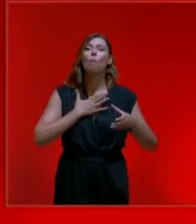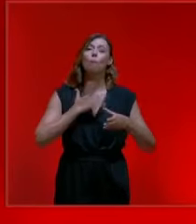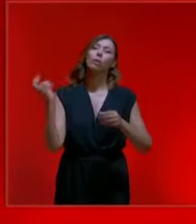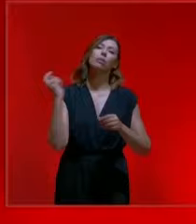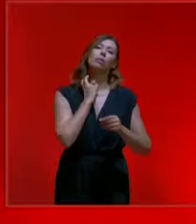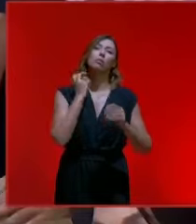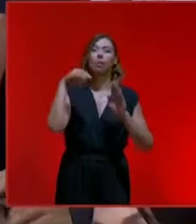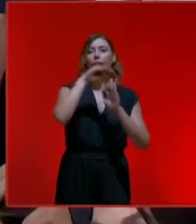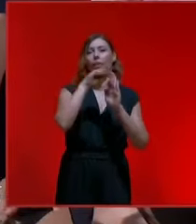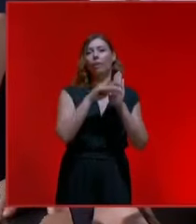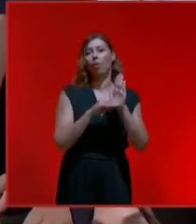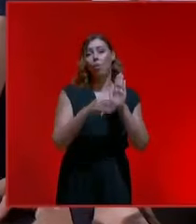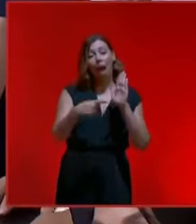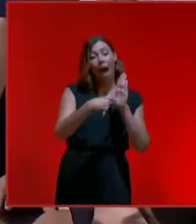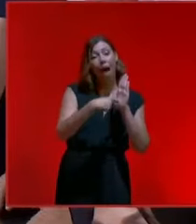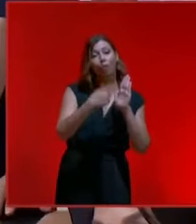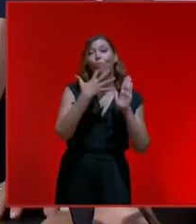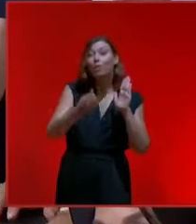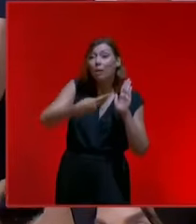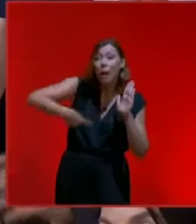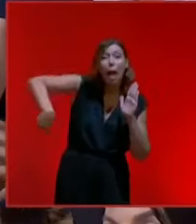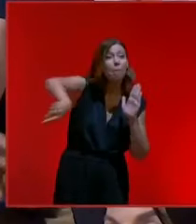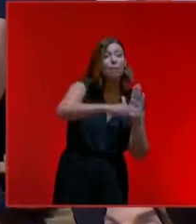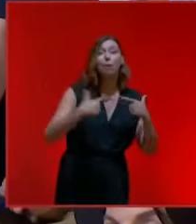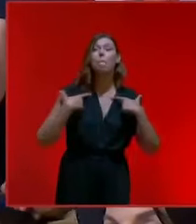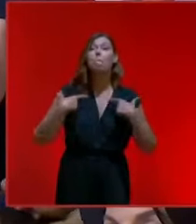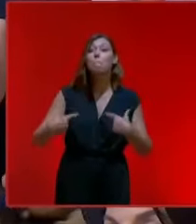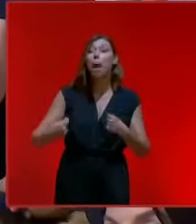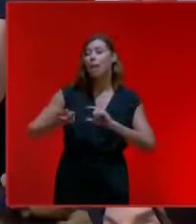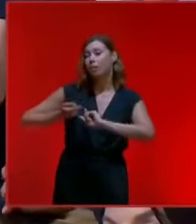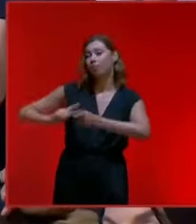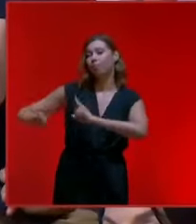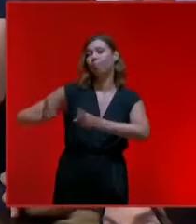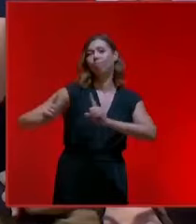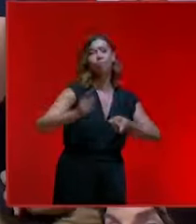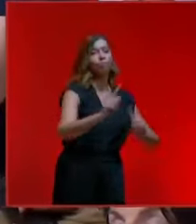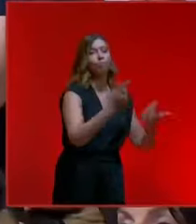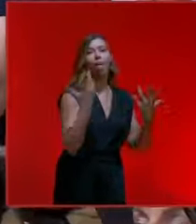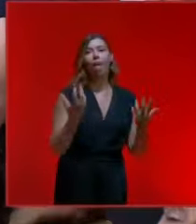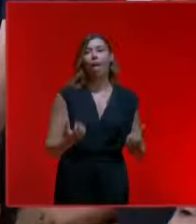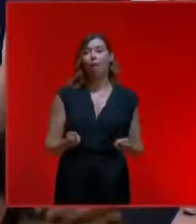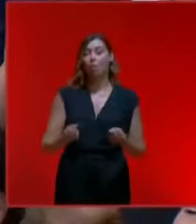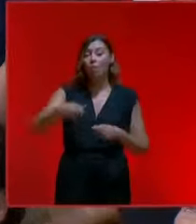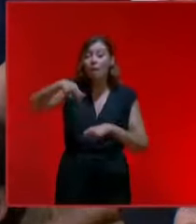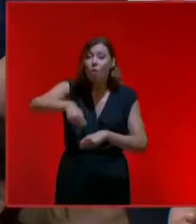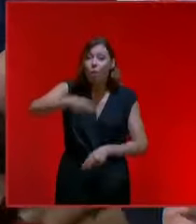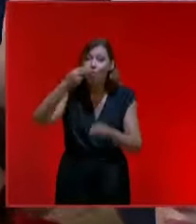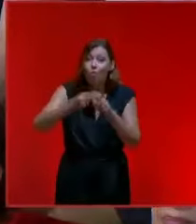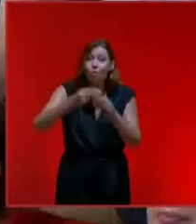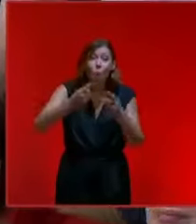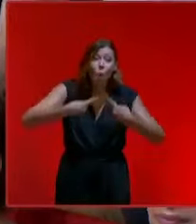πολιτικού συμβολέου που έχουμε μεταξύ μας. Και την ενότητά μας είμαστε έτοιμοι να την διαφυλάξουμε ως κόριο οφθαλμού για